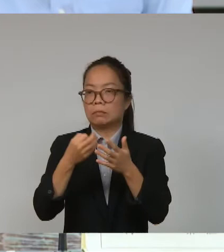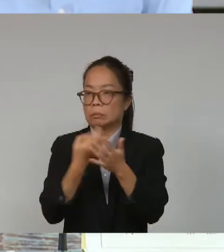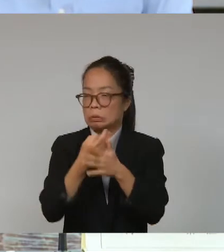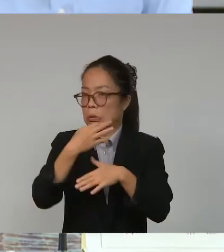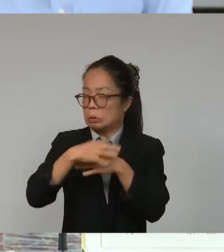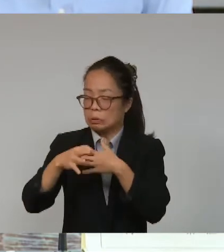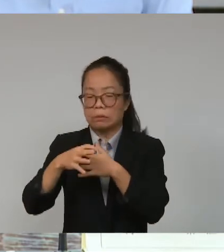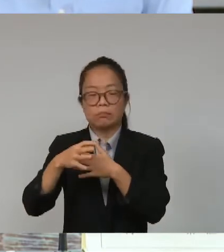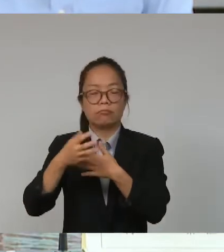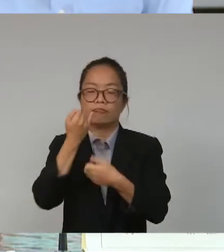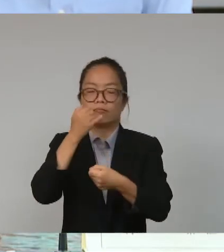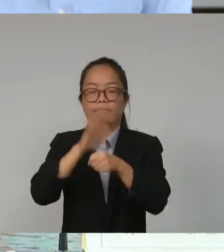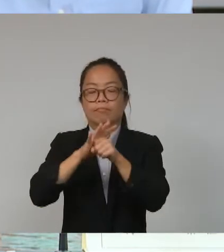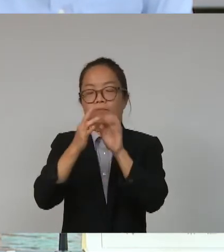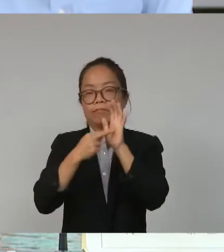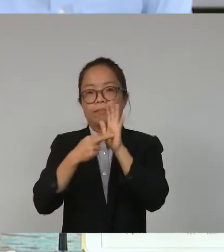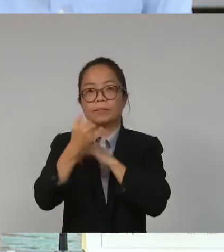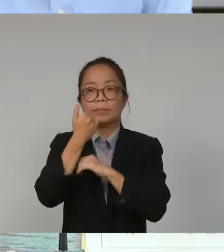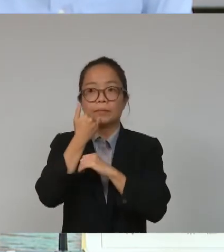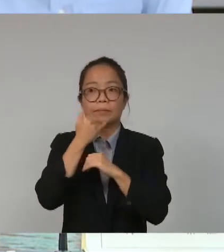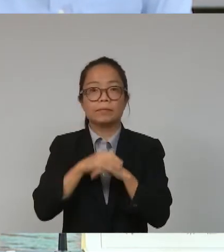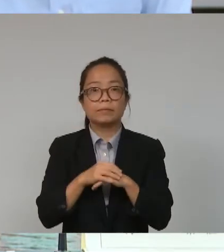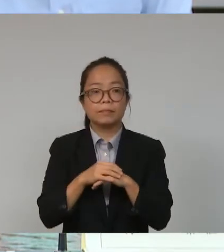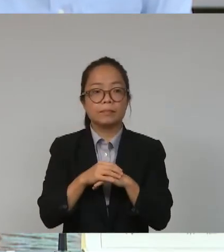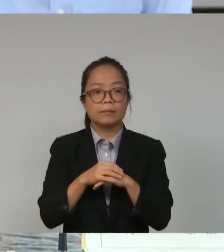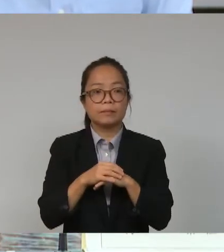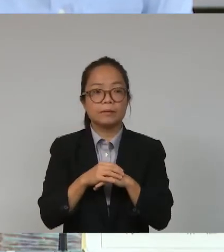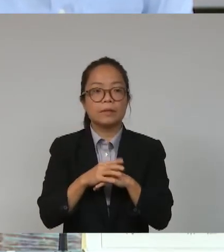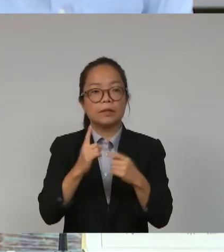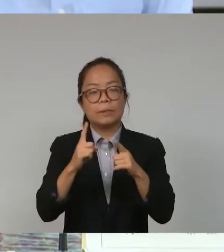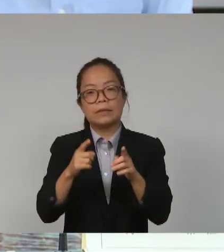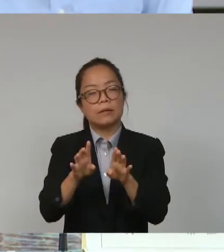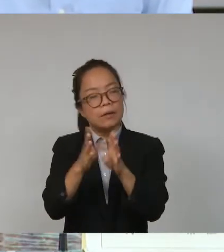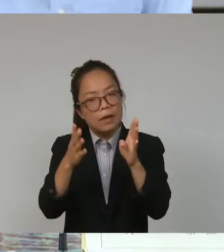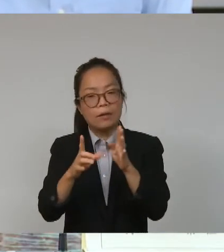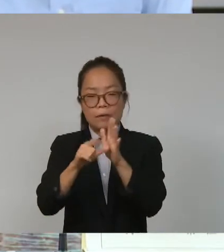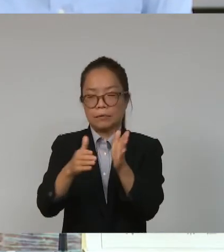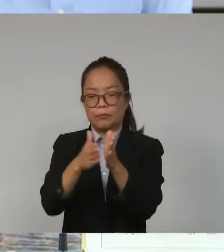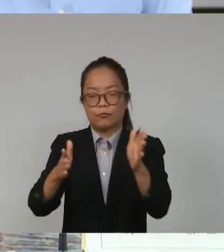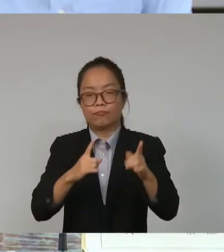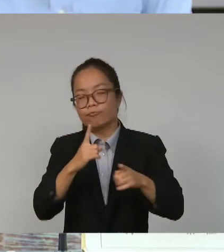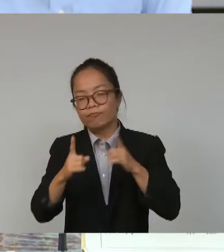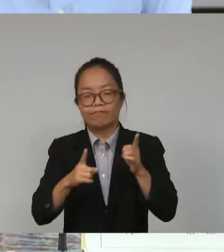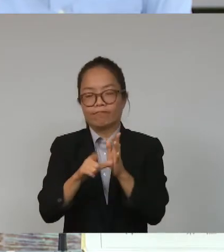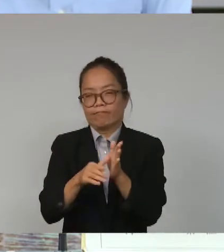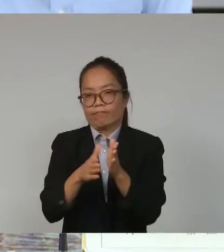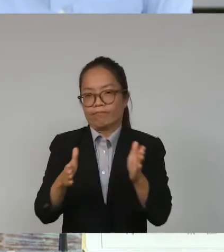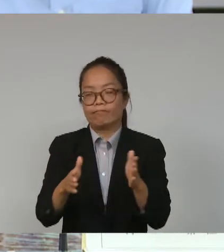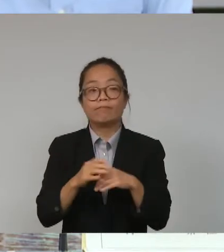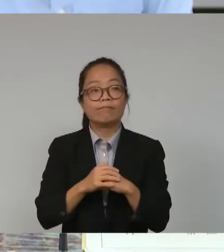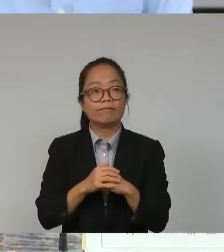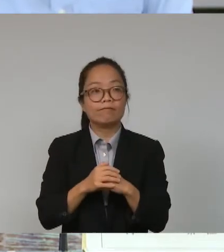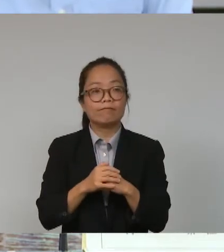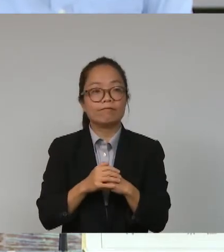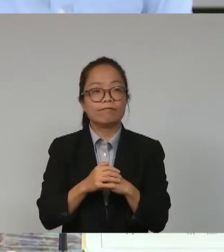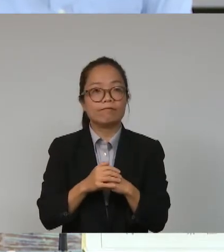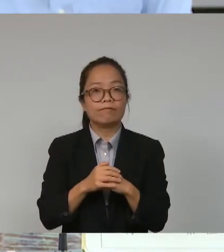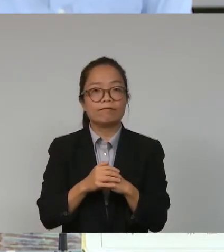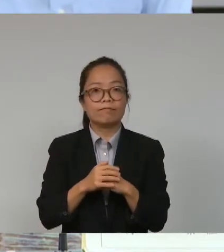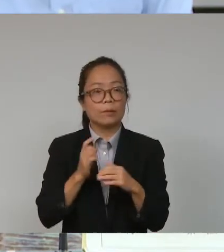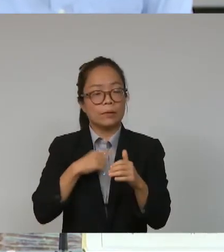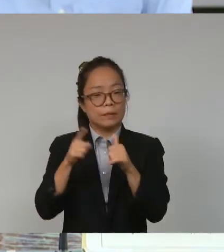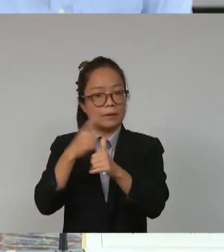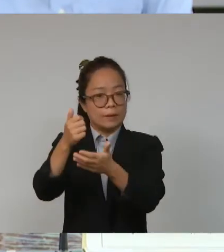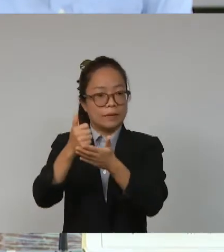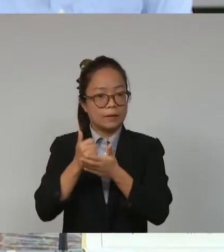哦，那么是一个相对比较开放的一个时间啦，哦，那我就先邀